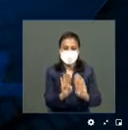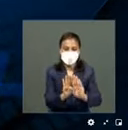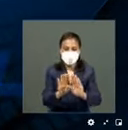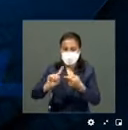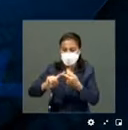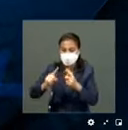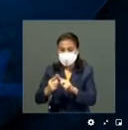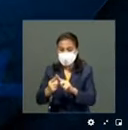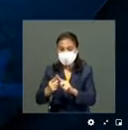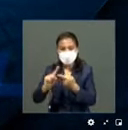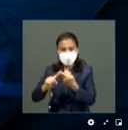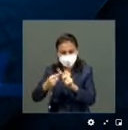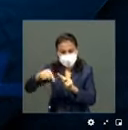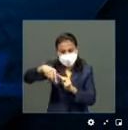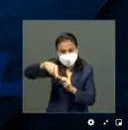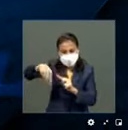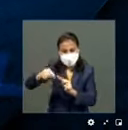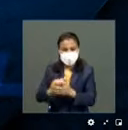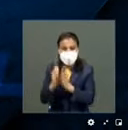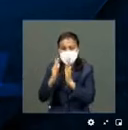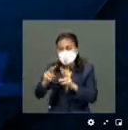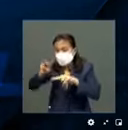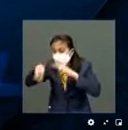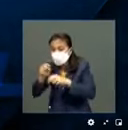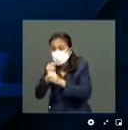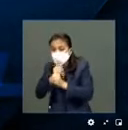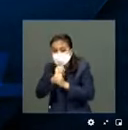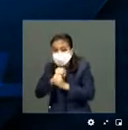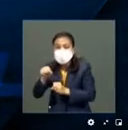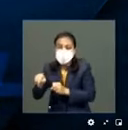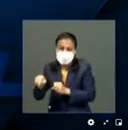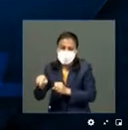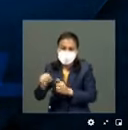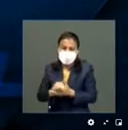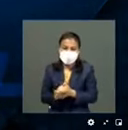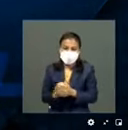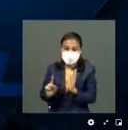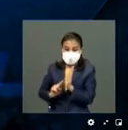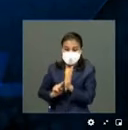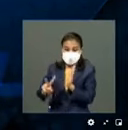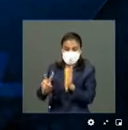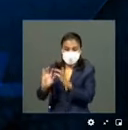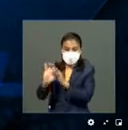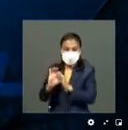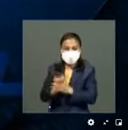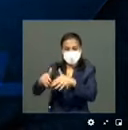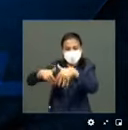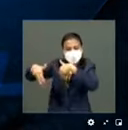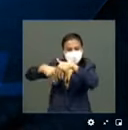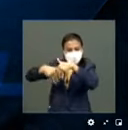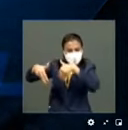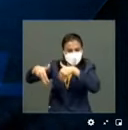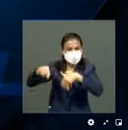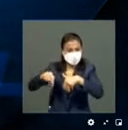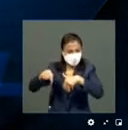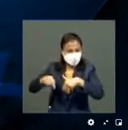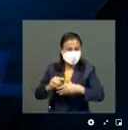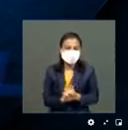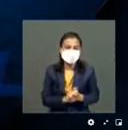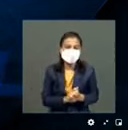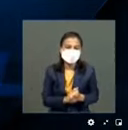กล้ชิดนะคะแม้กระทั่งผู้ดูแลผู้สูงวัยอย่างนี้เป็นต้นอันดับ2ก็คือเป็นเรื่องของสถานที่ชุมชนและสุดท้